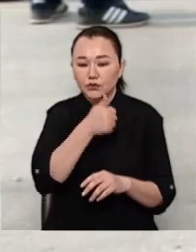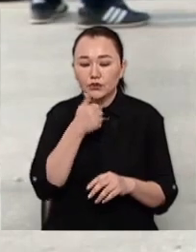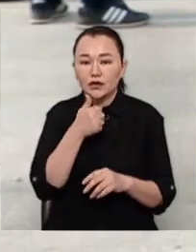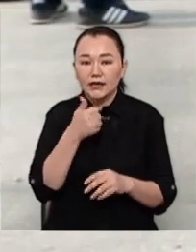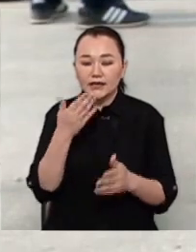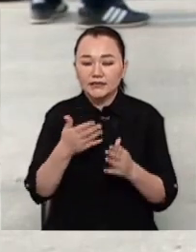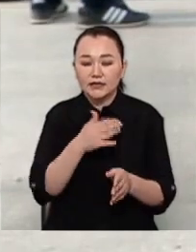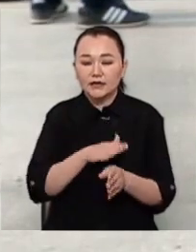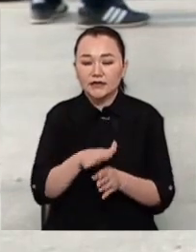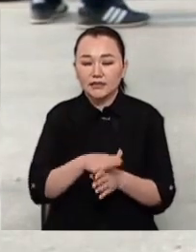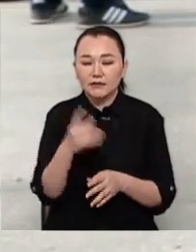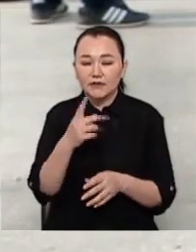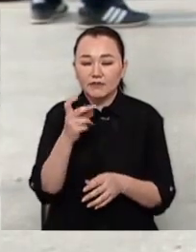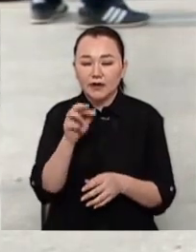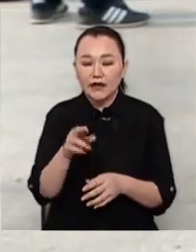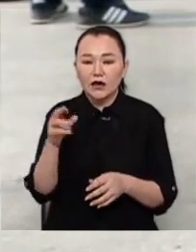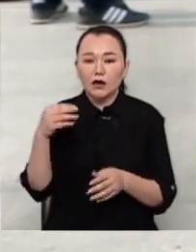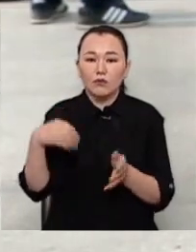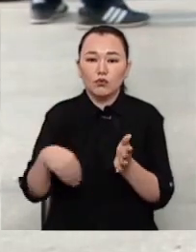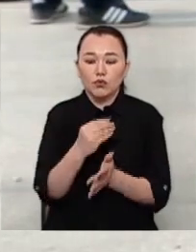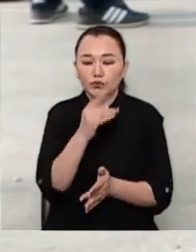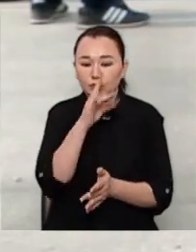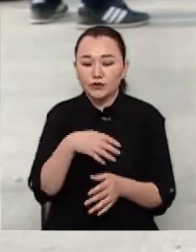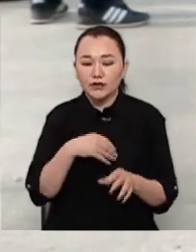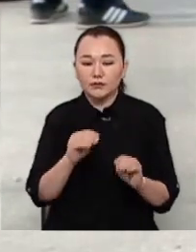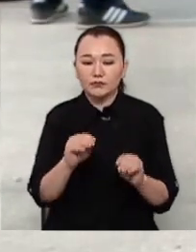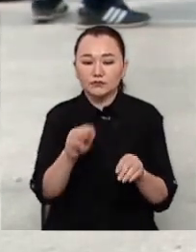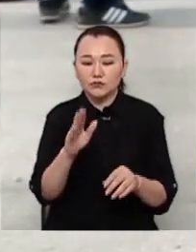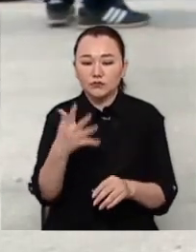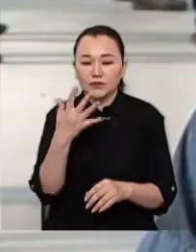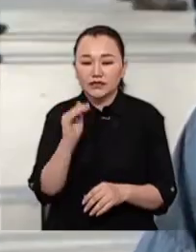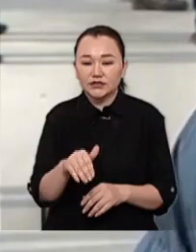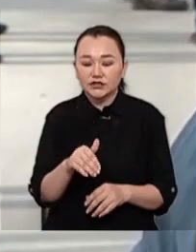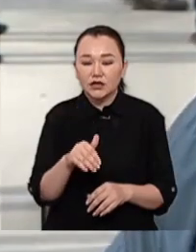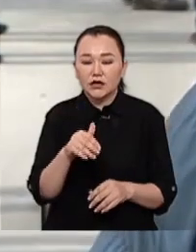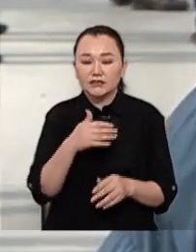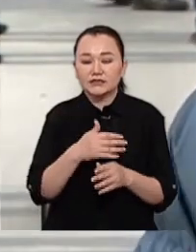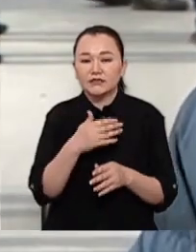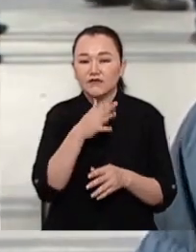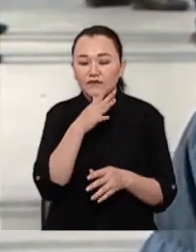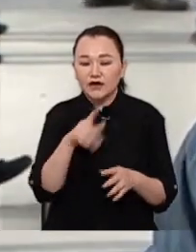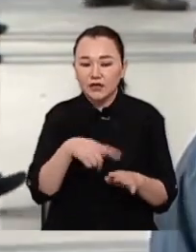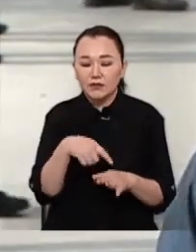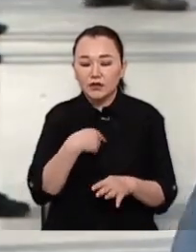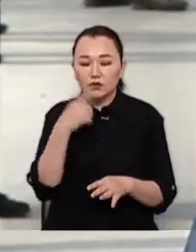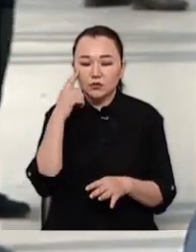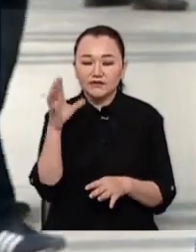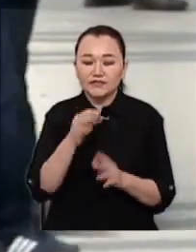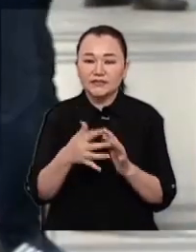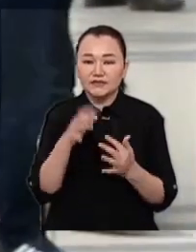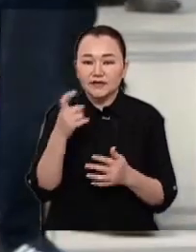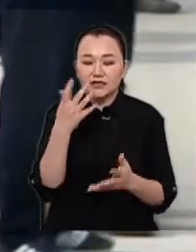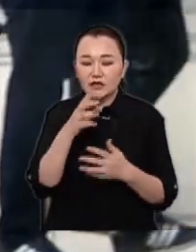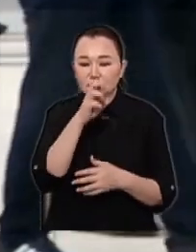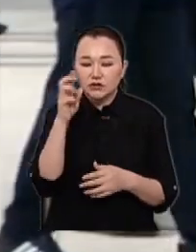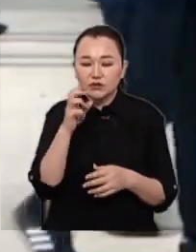если реализация до 1 мая не будет, я буду посеять 5 тысяч. Со временем, я думаю, в сельскохозяйстве, если